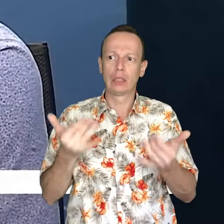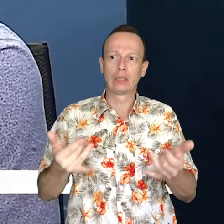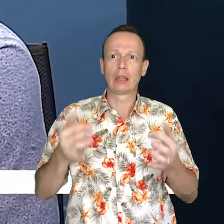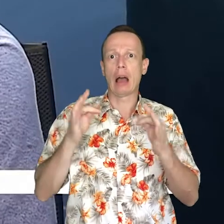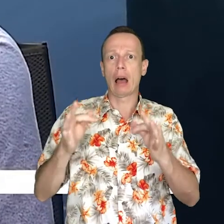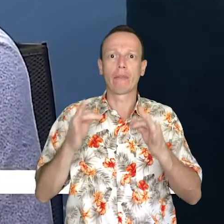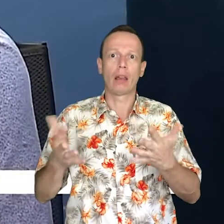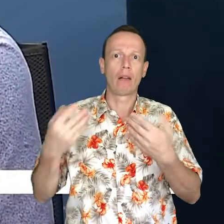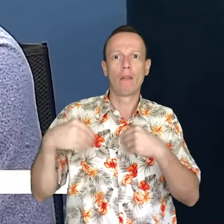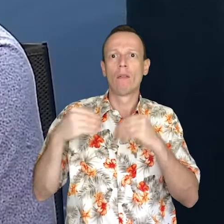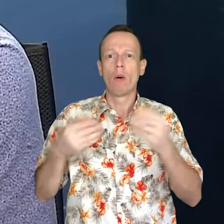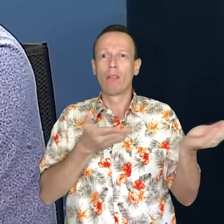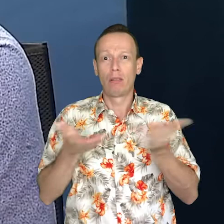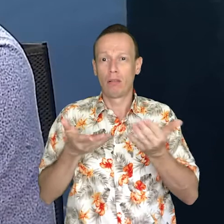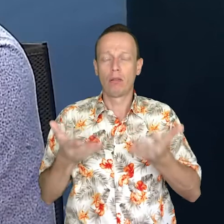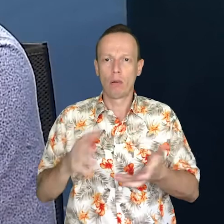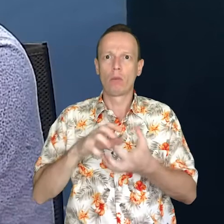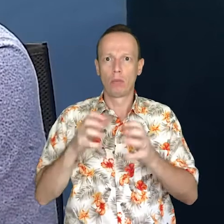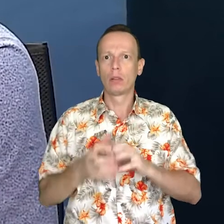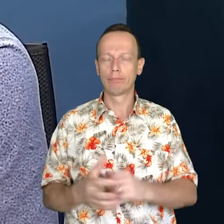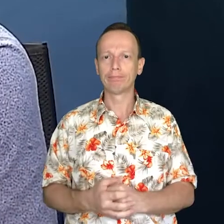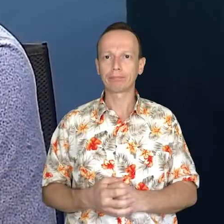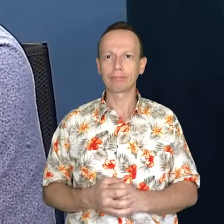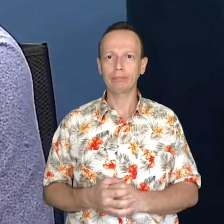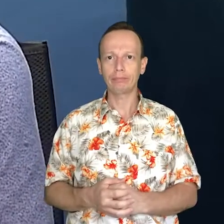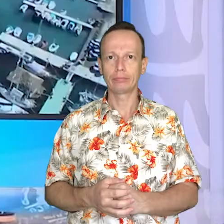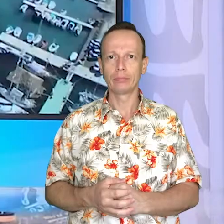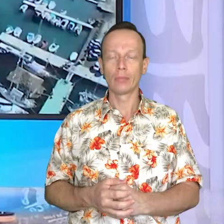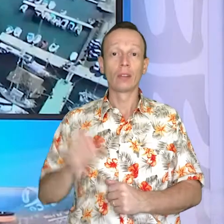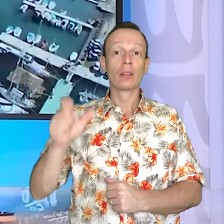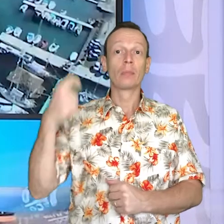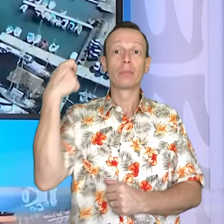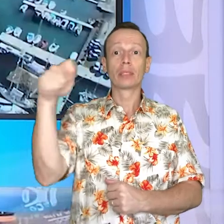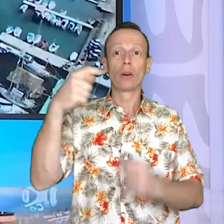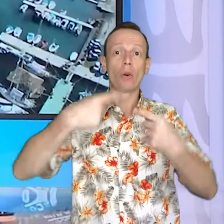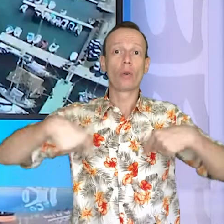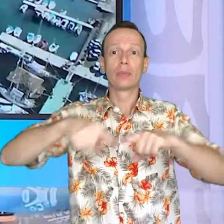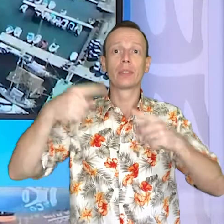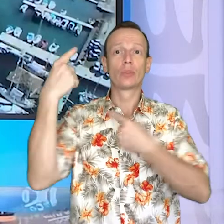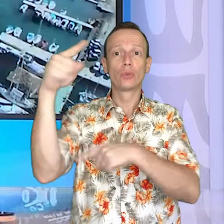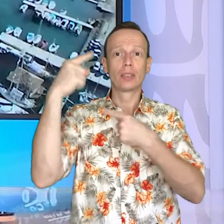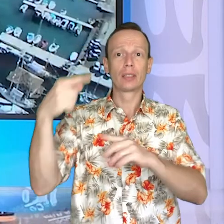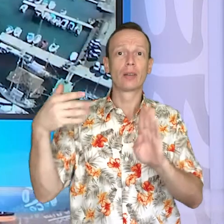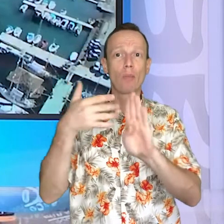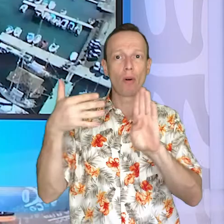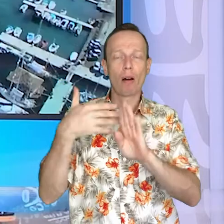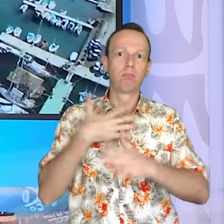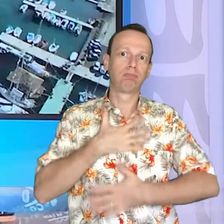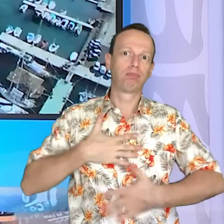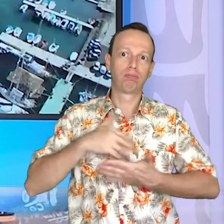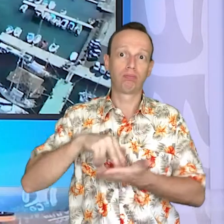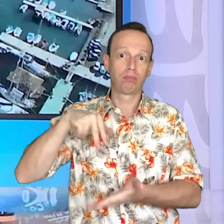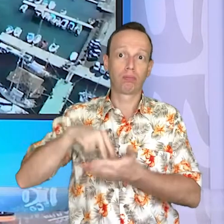le monde des affaires, surtout de l'importation en Polynésie. Le président du comité du tourisme de Boura-Boura